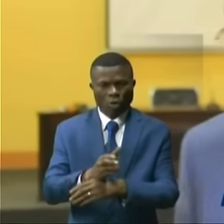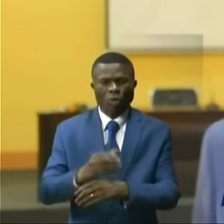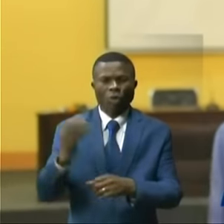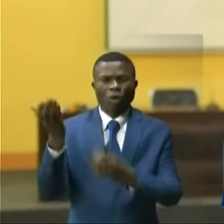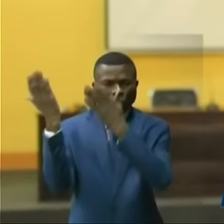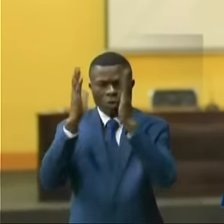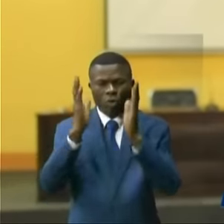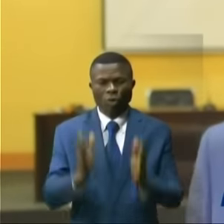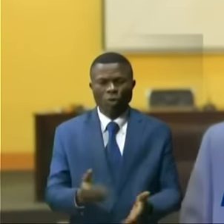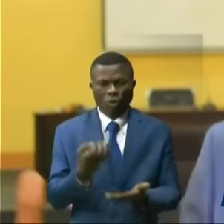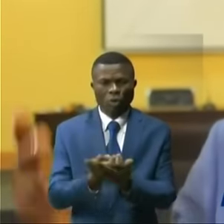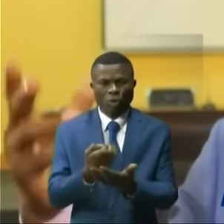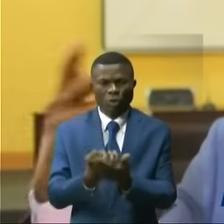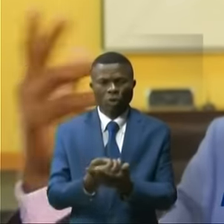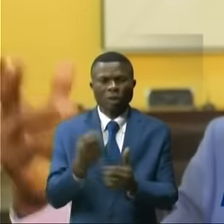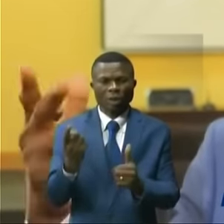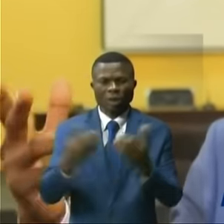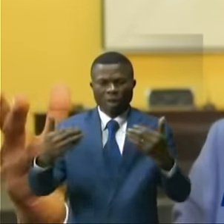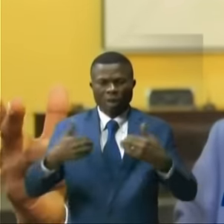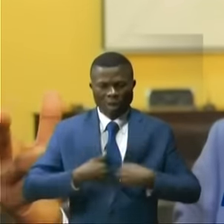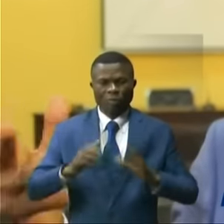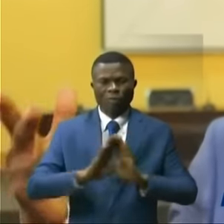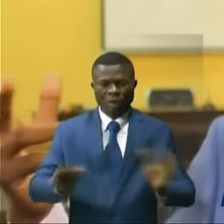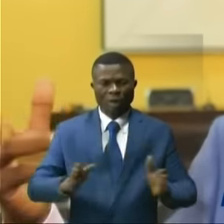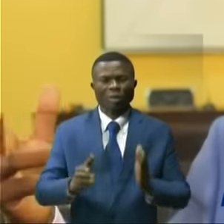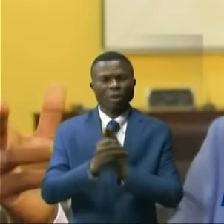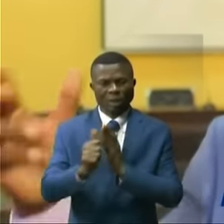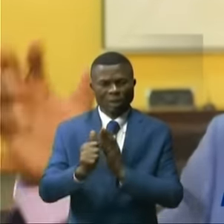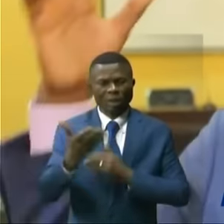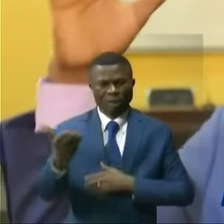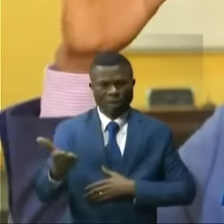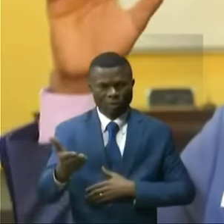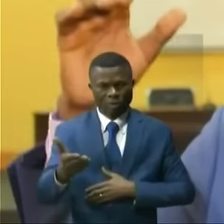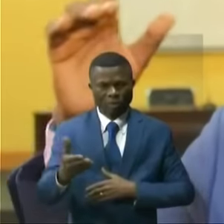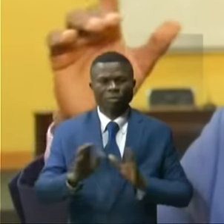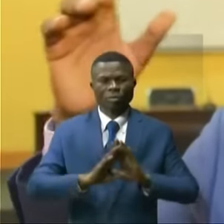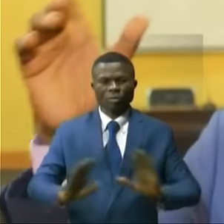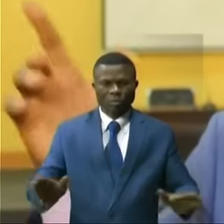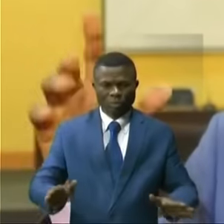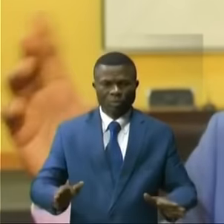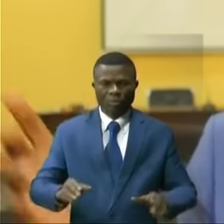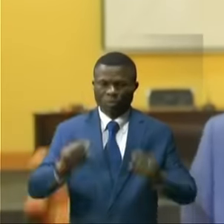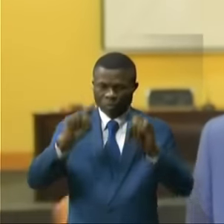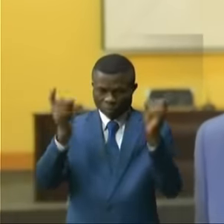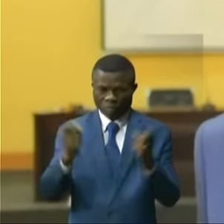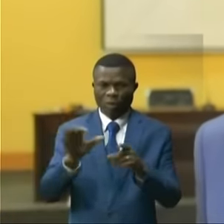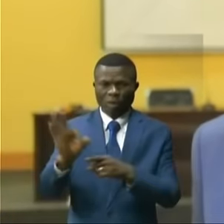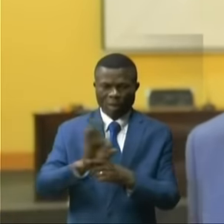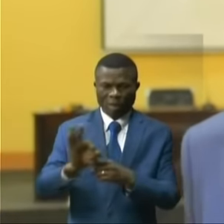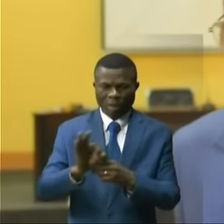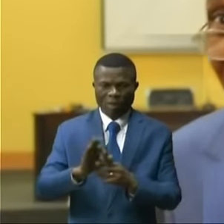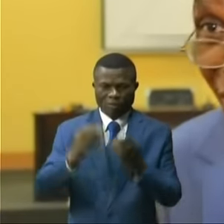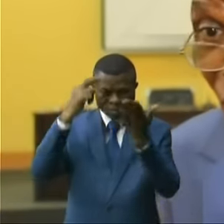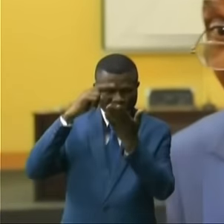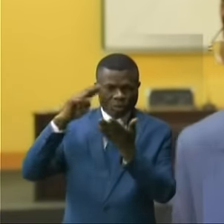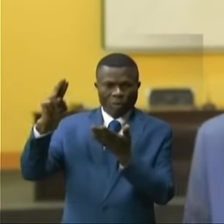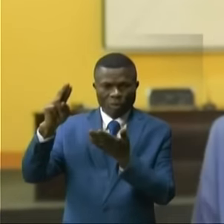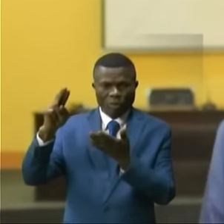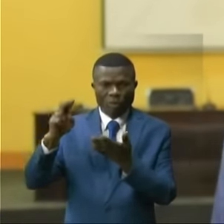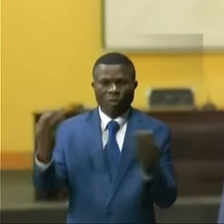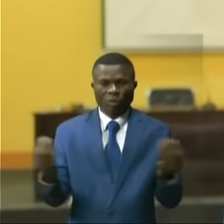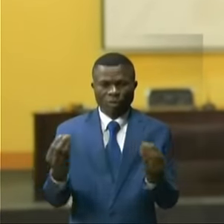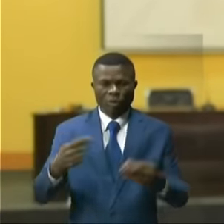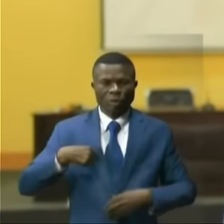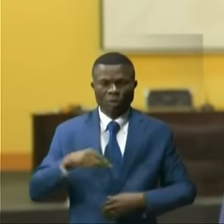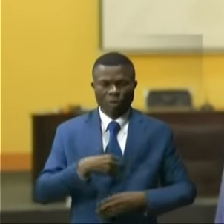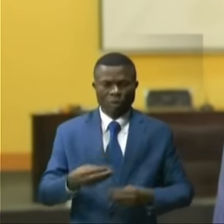économiques mon cher ami il faut avoir la compétence la compétence on met entre guillemet la formation académique et c'est comme ça que